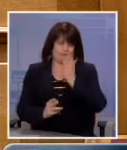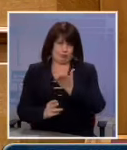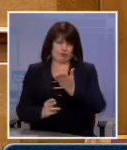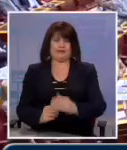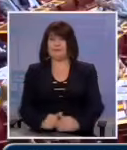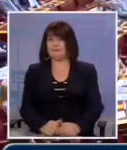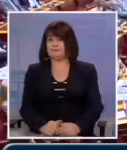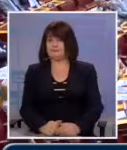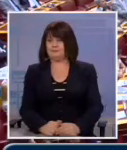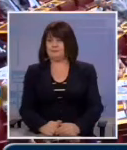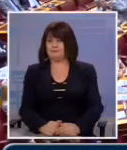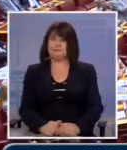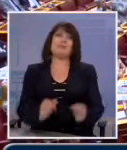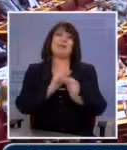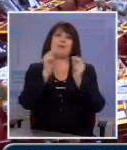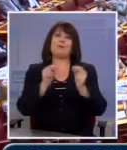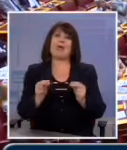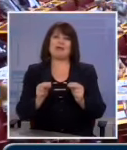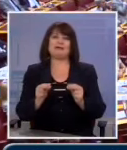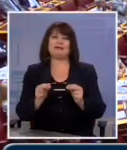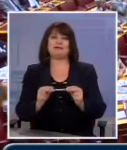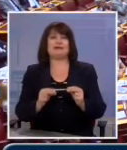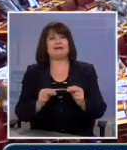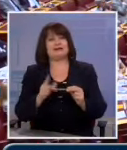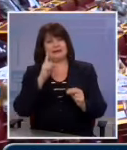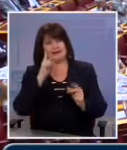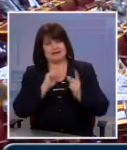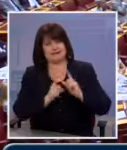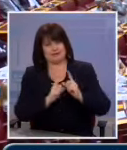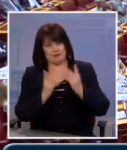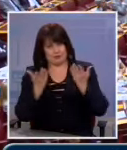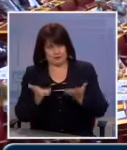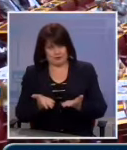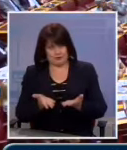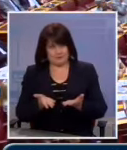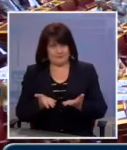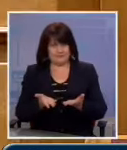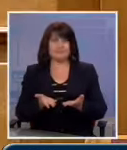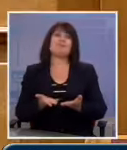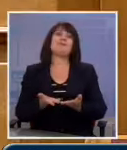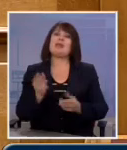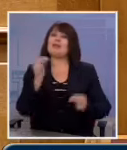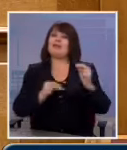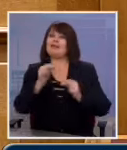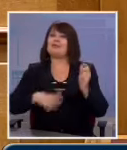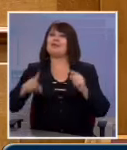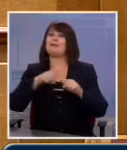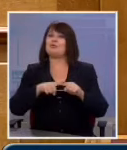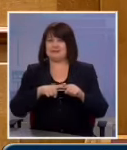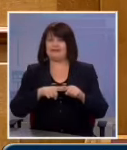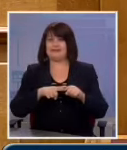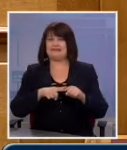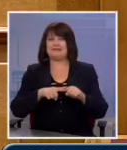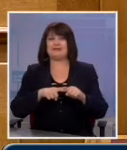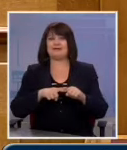Προσέξτε. Άρα λοιπόν, για να είμαστε συνεννοημένοι εδώ, το δημοψήφισμα, εκτός